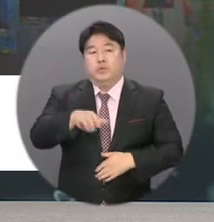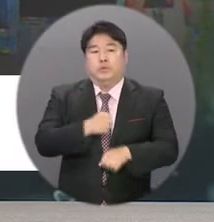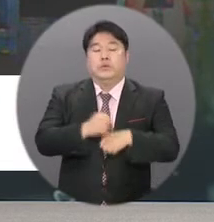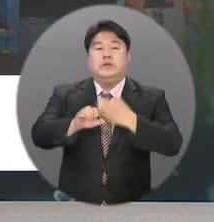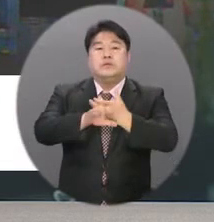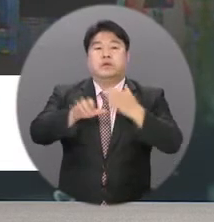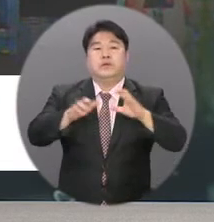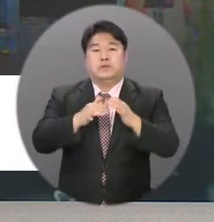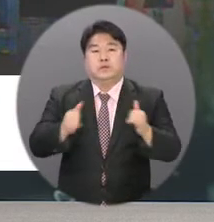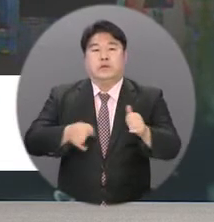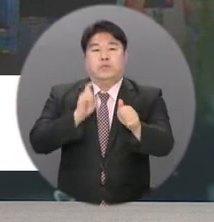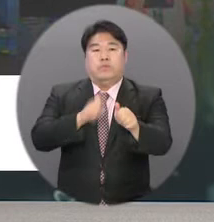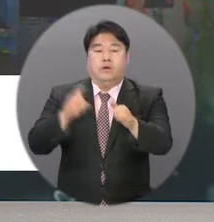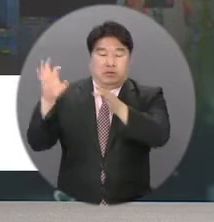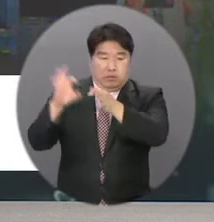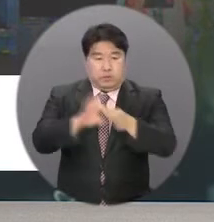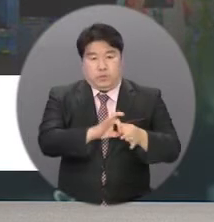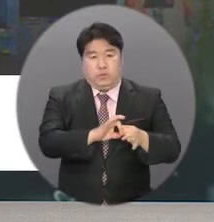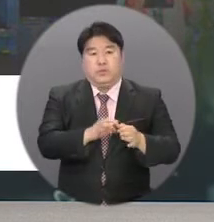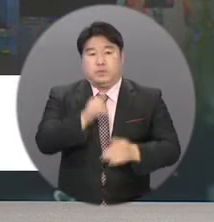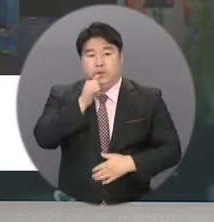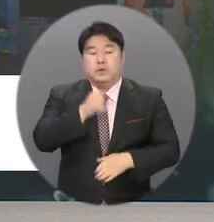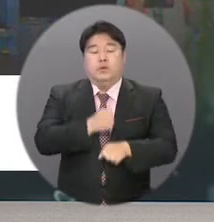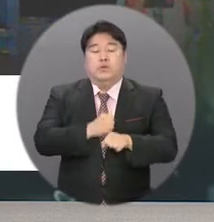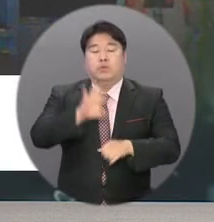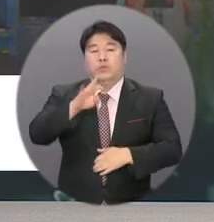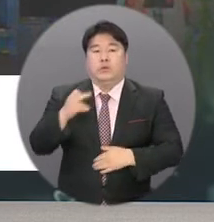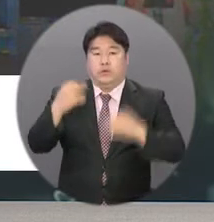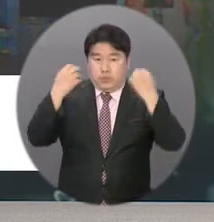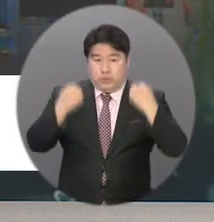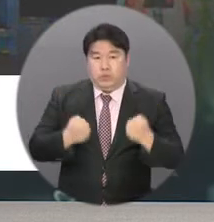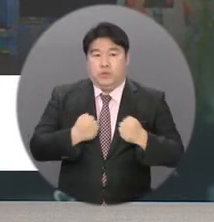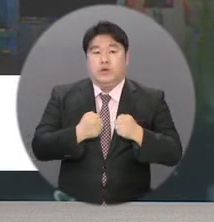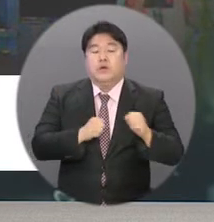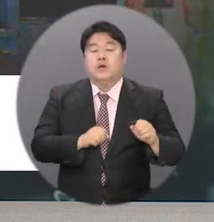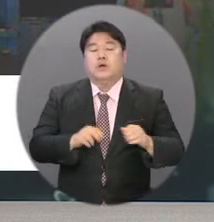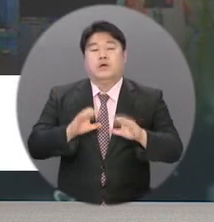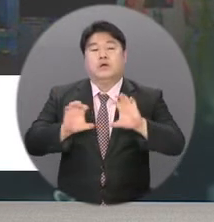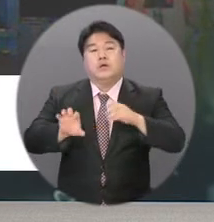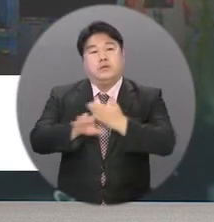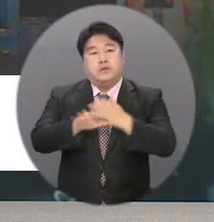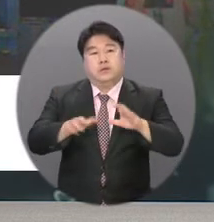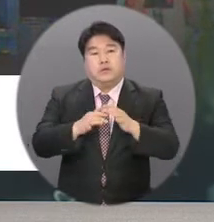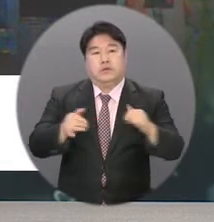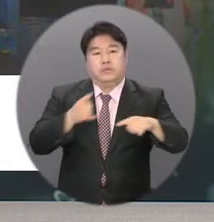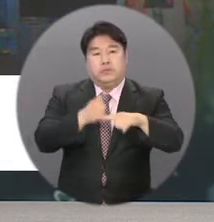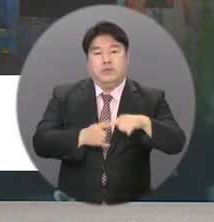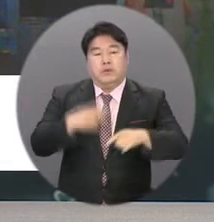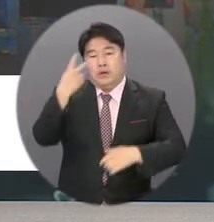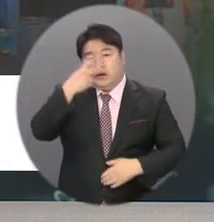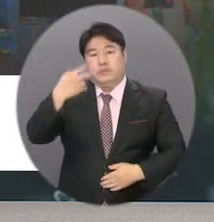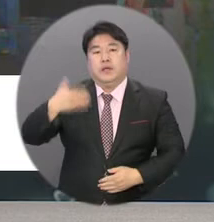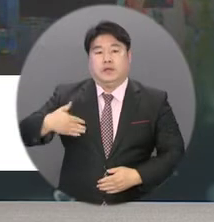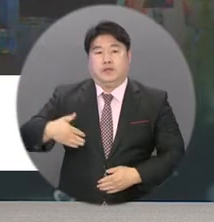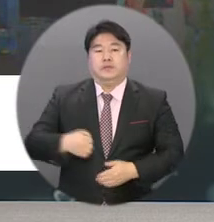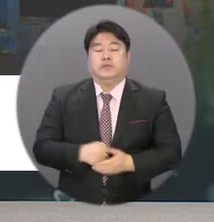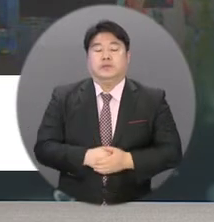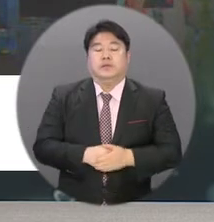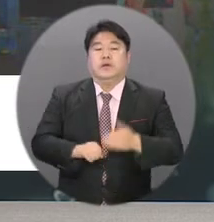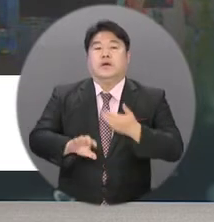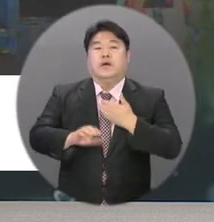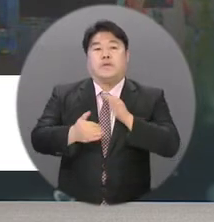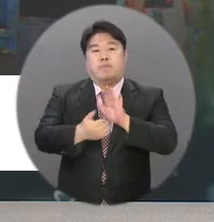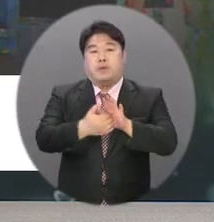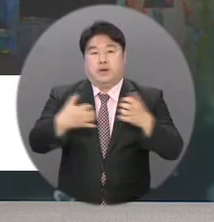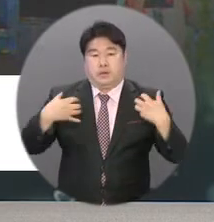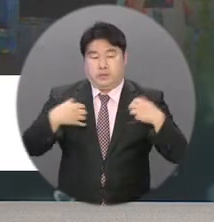외국인 확진자가 잇따르고 있습니다. 광산구에 거주하는 외국인 절반이 아직 검사를 받지 않았는데요. 방역